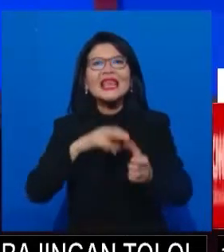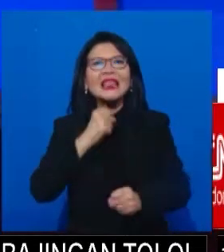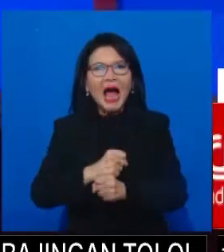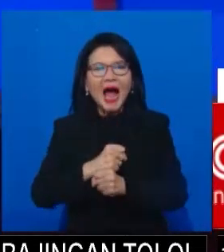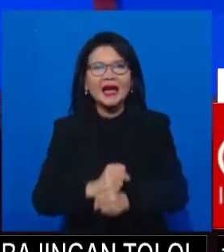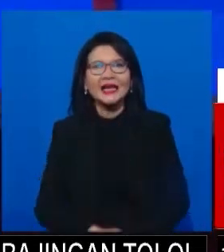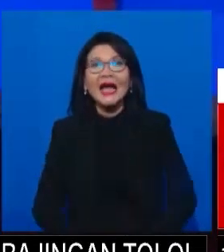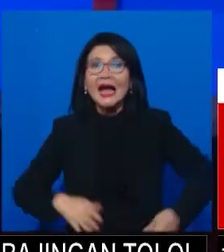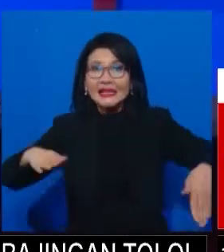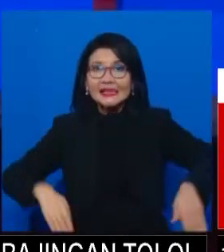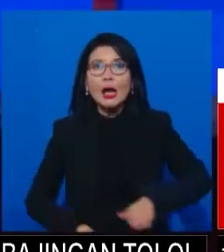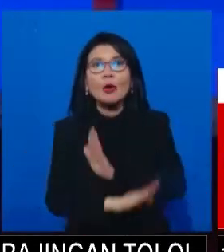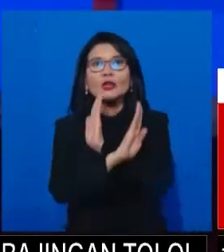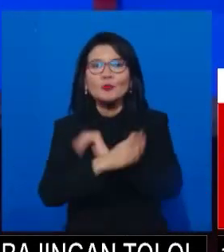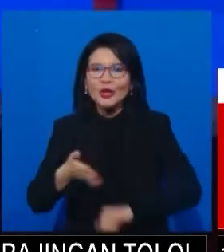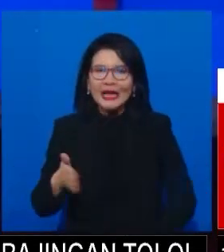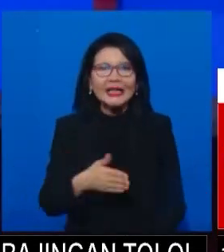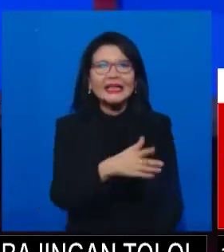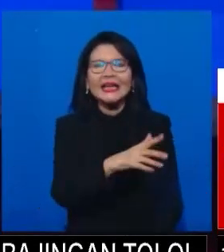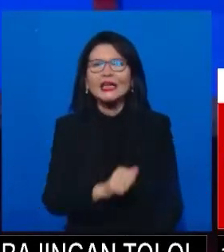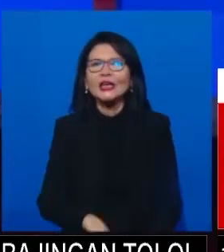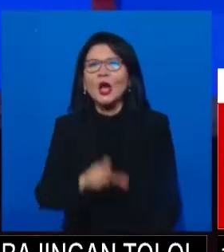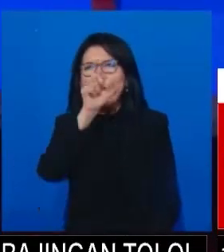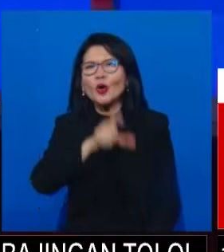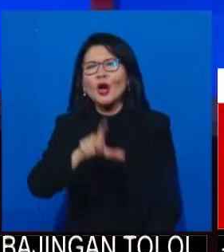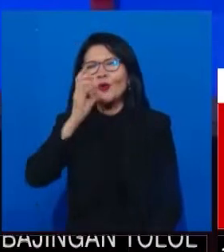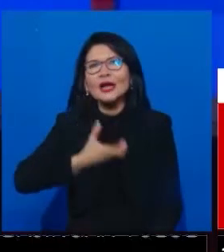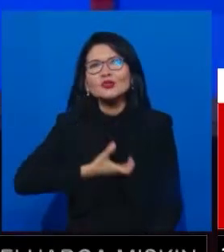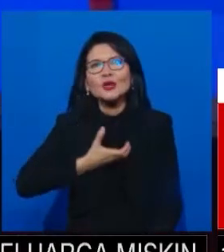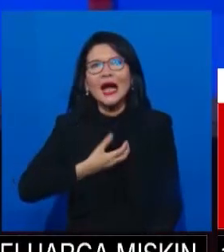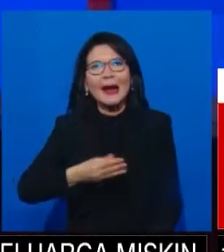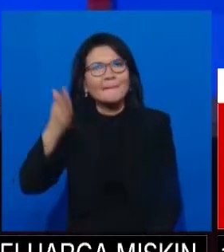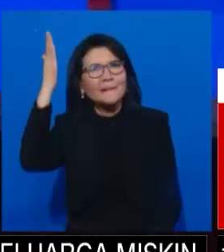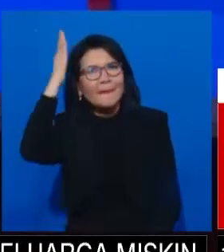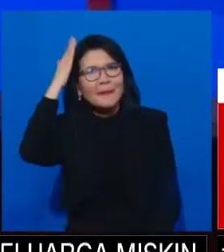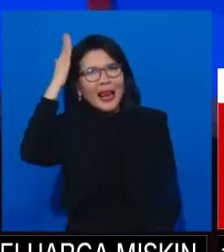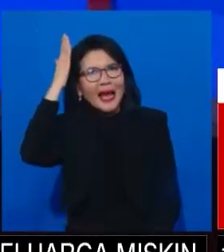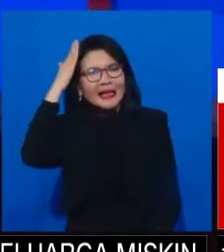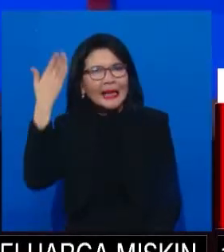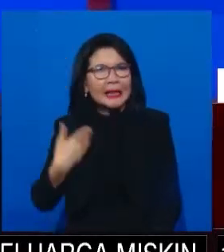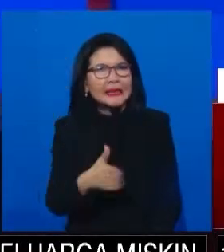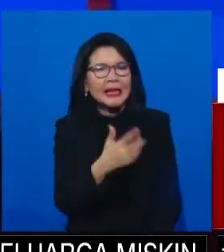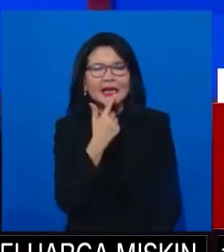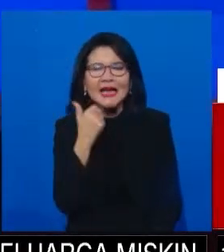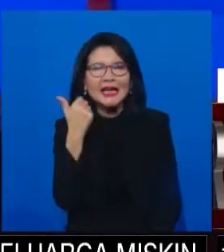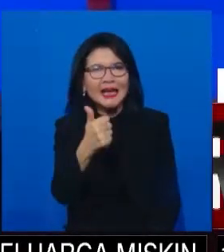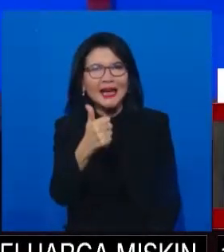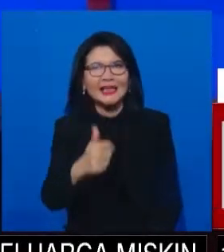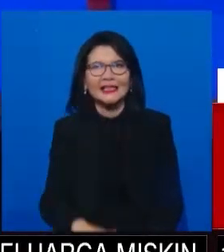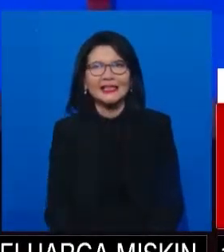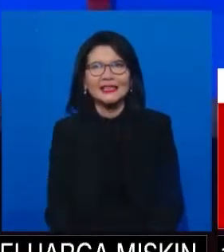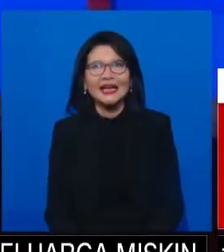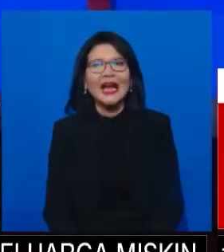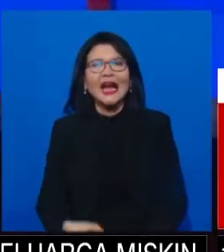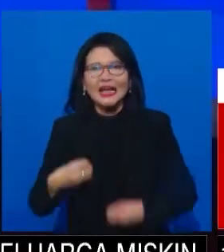Timur uniknya ikan-ikan ini justru paling favorit di masa kepalanya dan dijual di tempat hidden gem yang sulit diakses